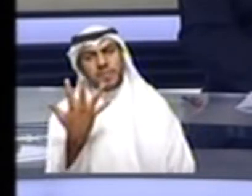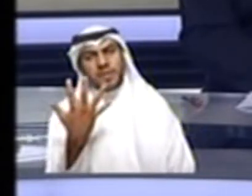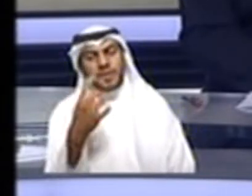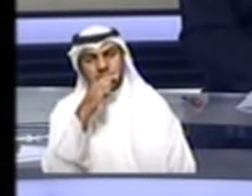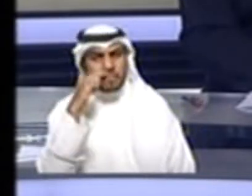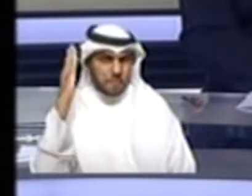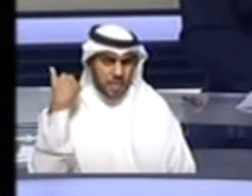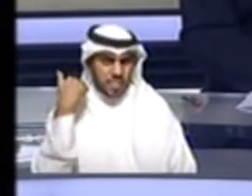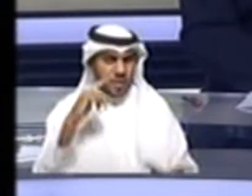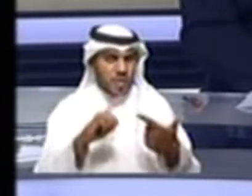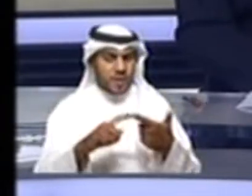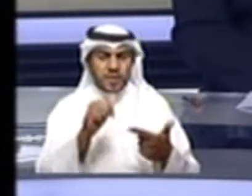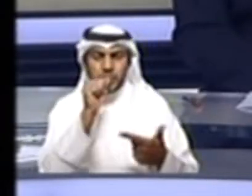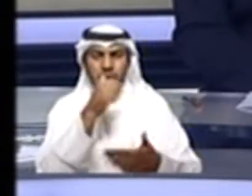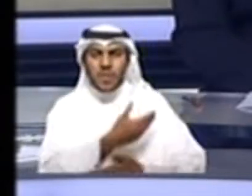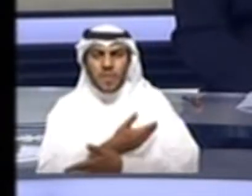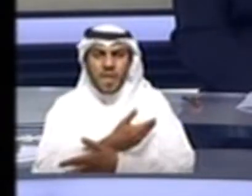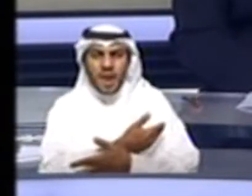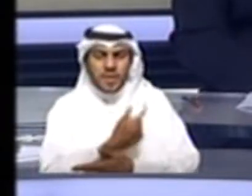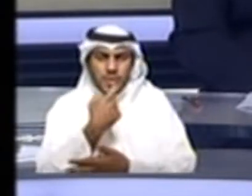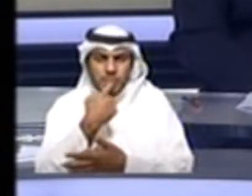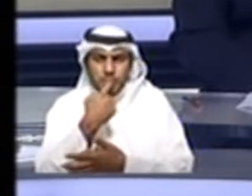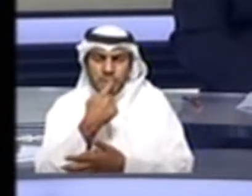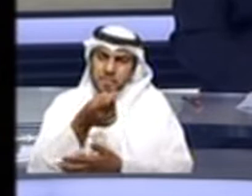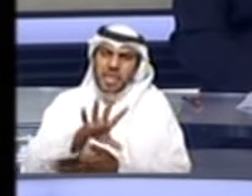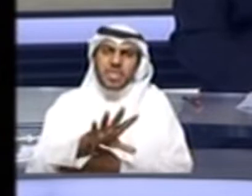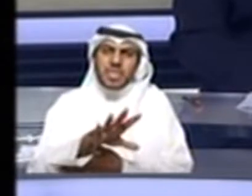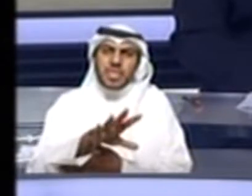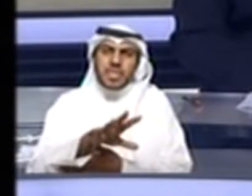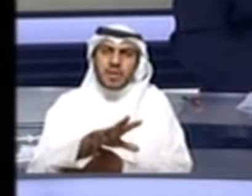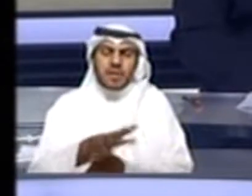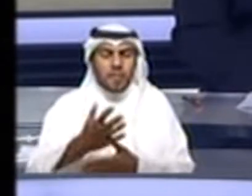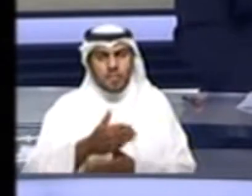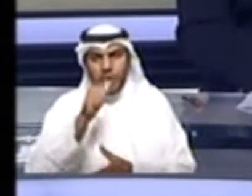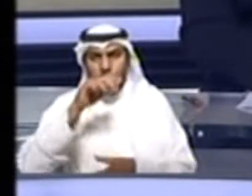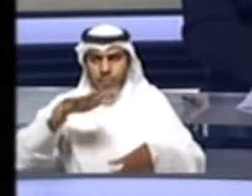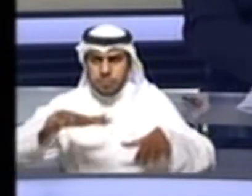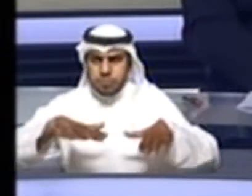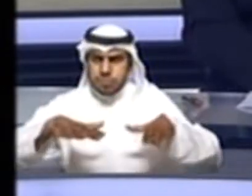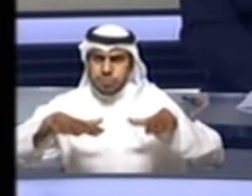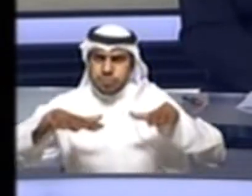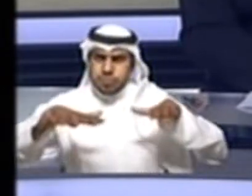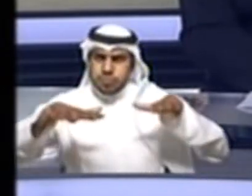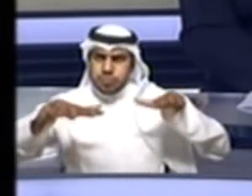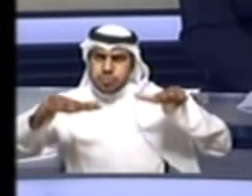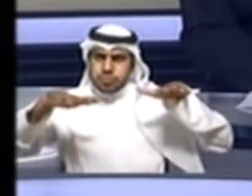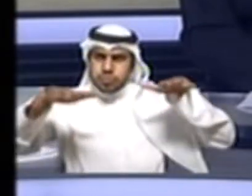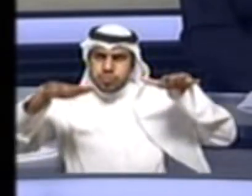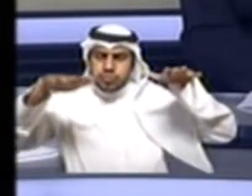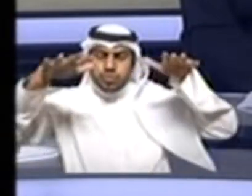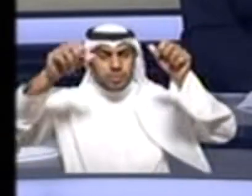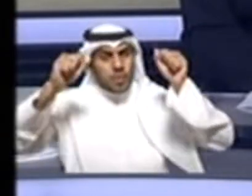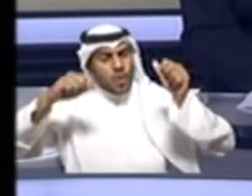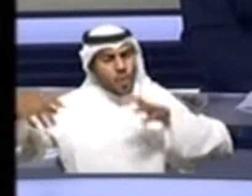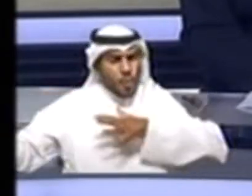الإعصار الشوارع بمياه الأمطار الغزيرة مع ارتفاع كبير في منسوب مياه البحر قبل أن تتراجع قوته ليتحول إلى